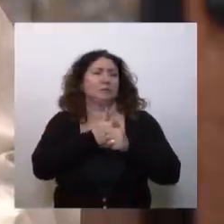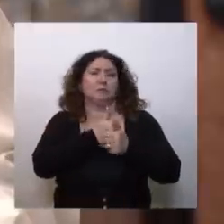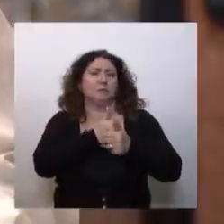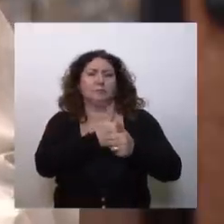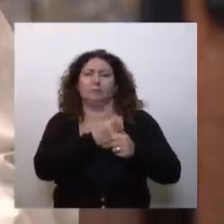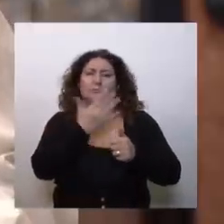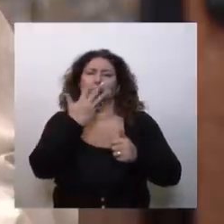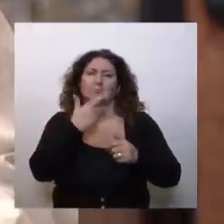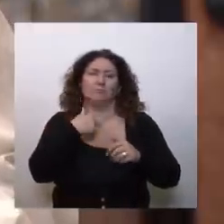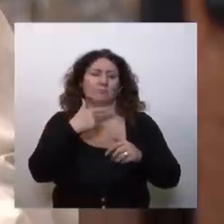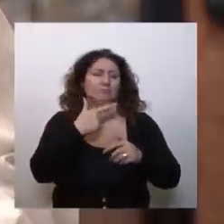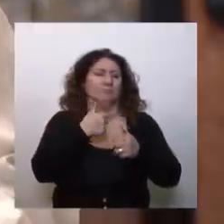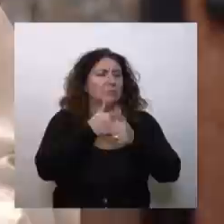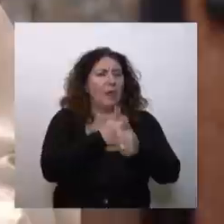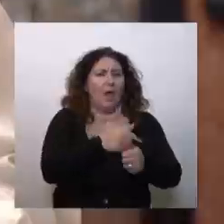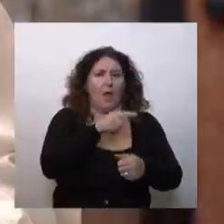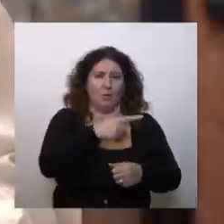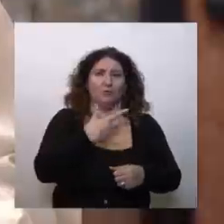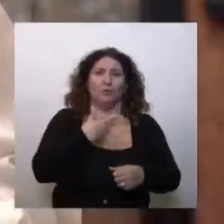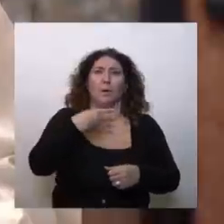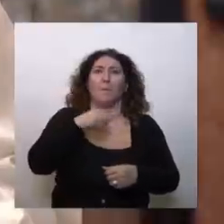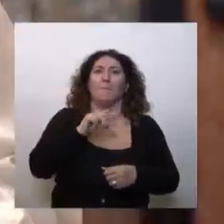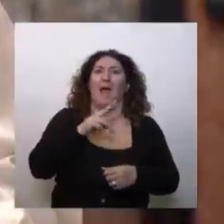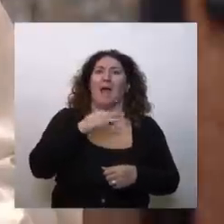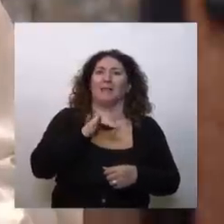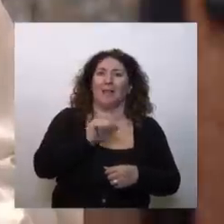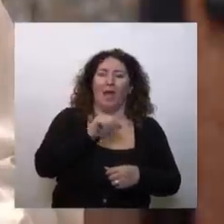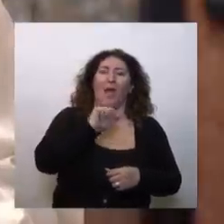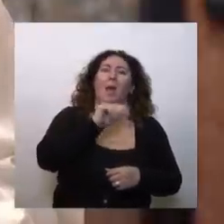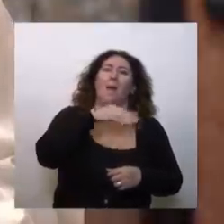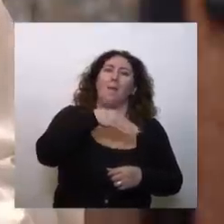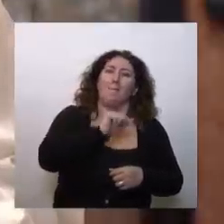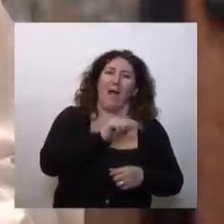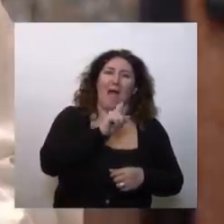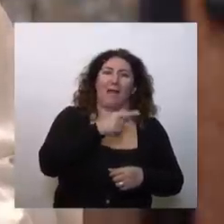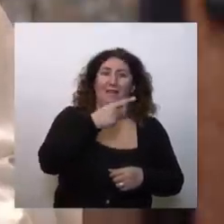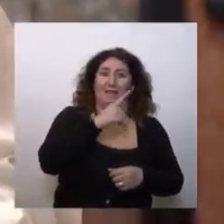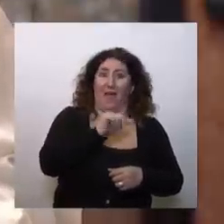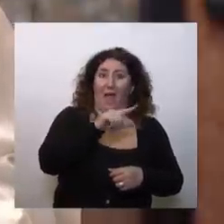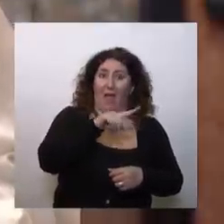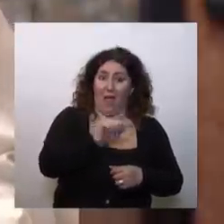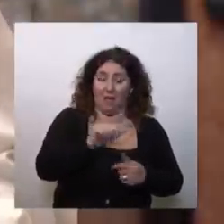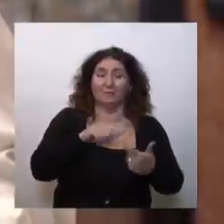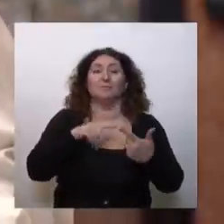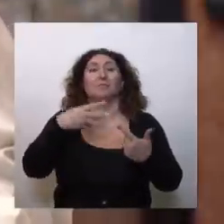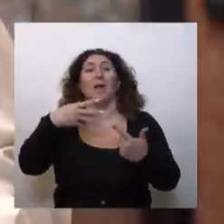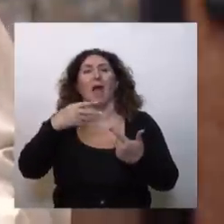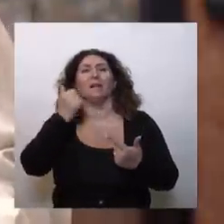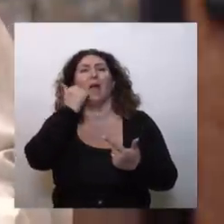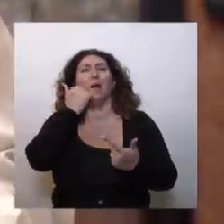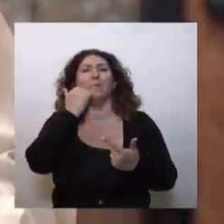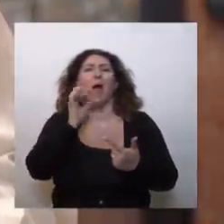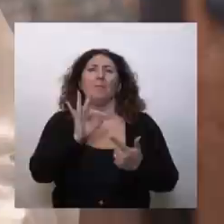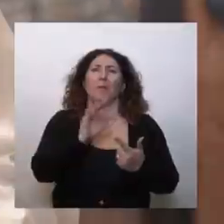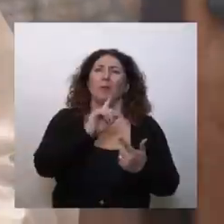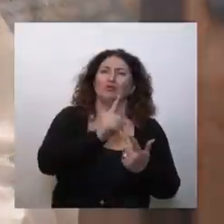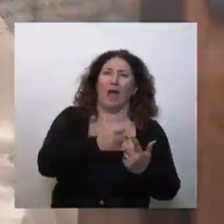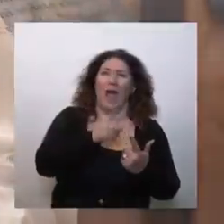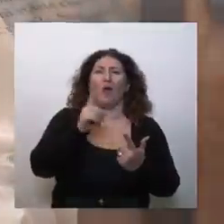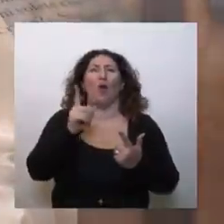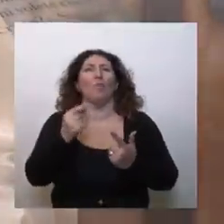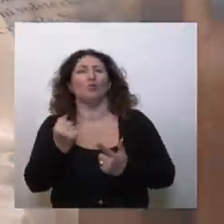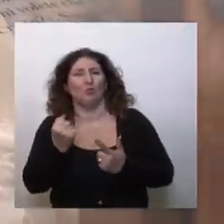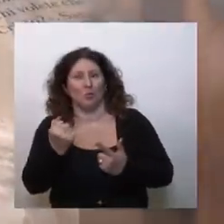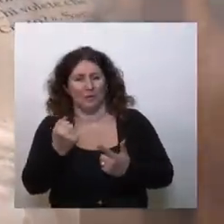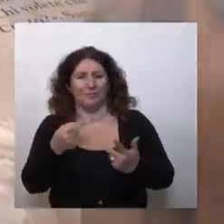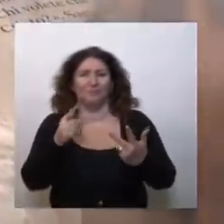c'erano Maria di Magdala, Maria madre di Giacomo e di Giuseppe e la madre dei